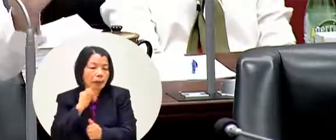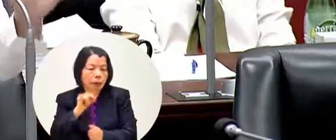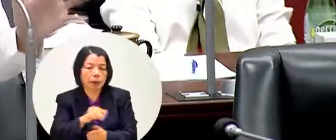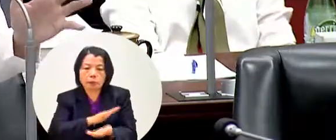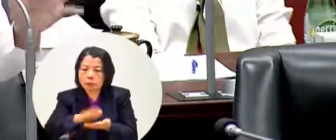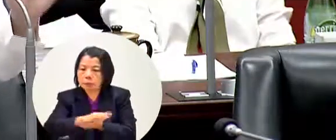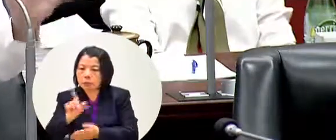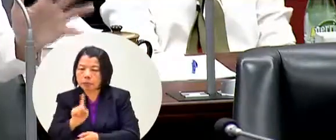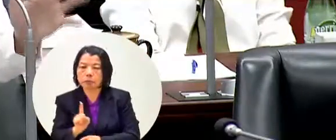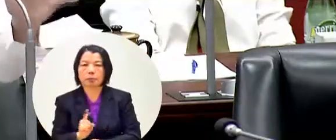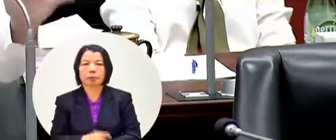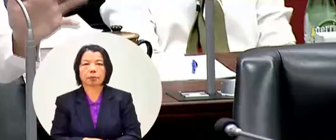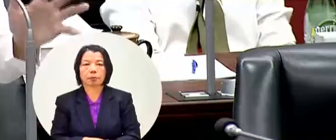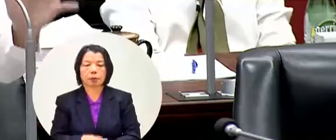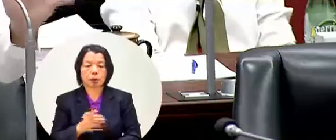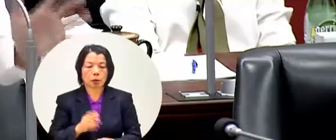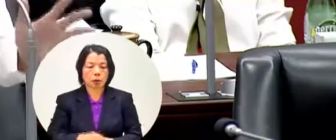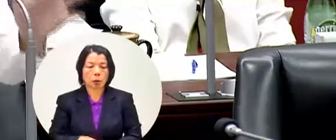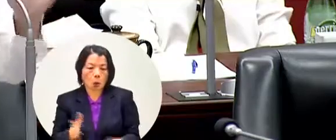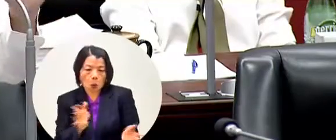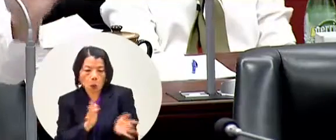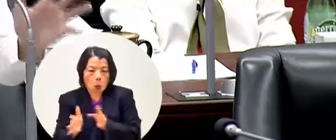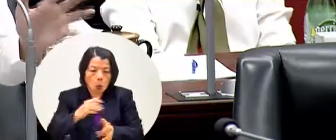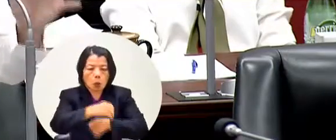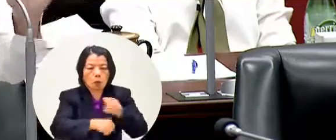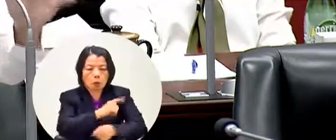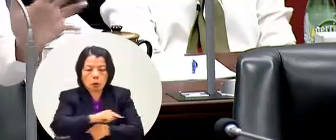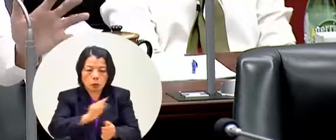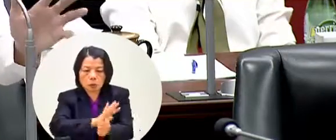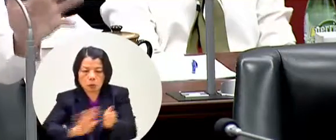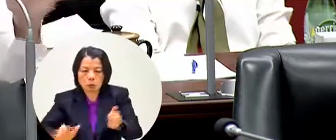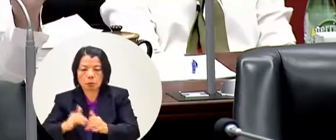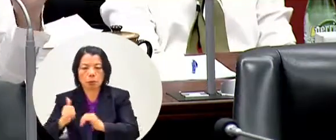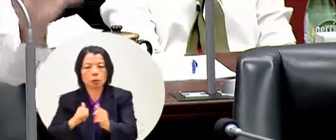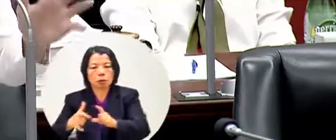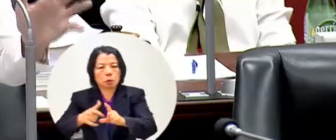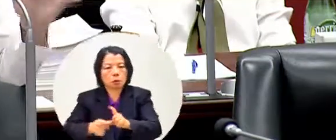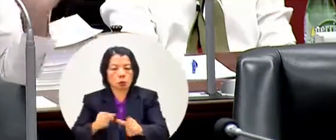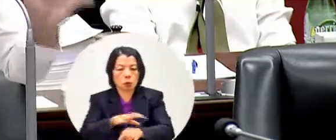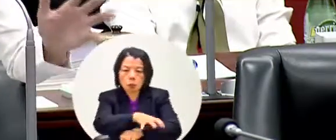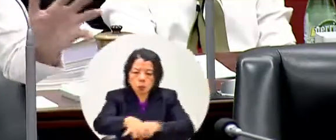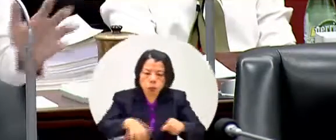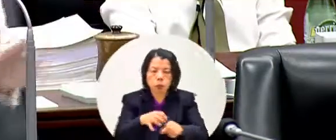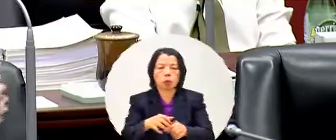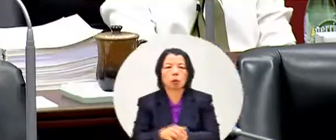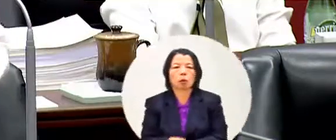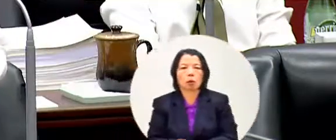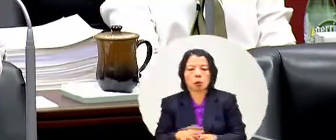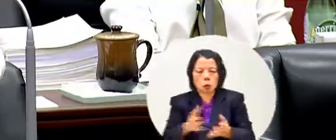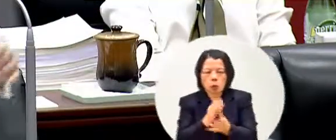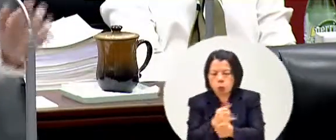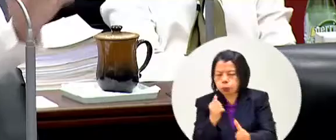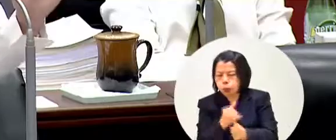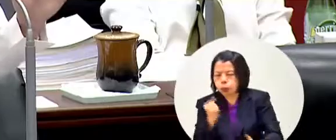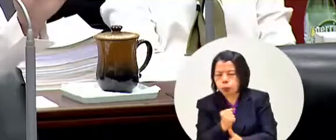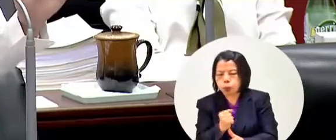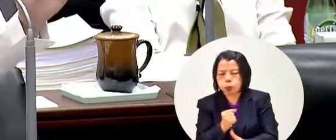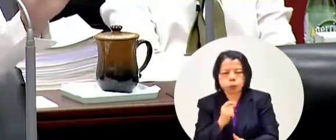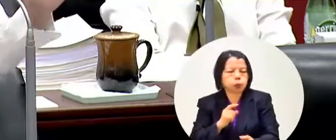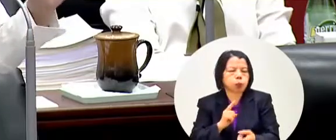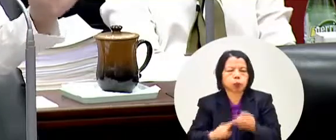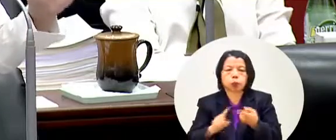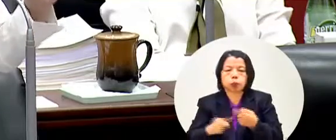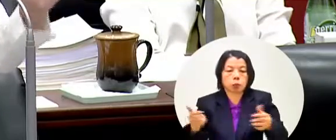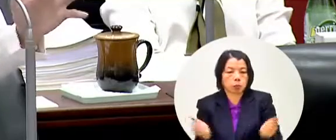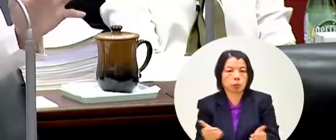爱妈他们到底在做什么，他们在解决什么问题。但是目前我们社会还有包括我们的地方还有很多的